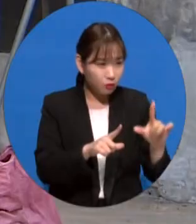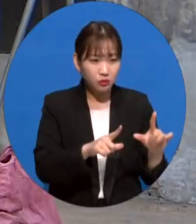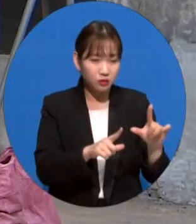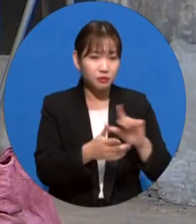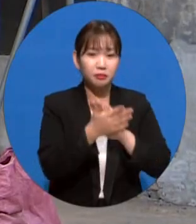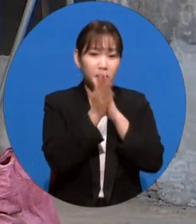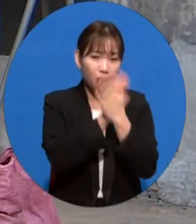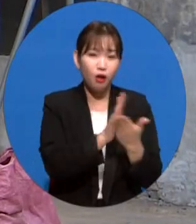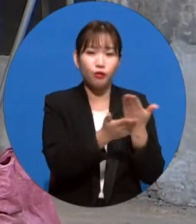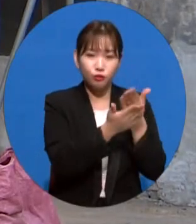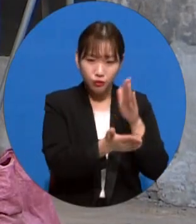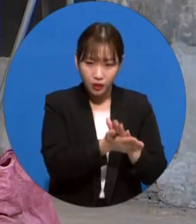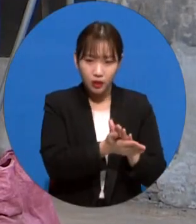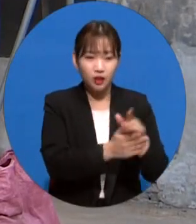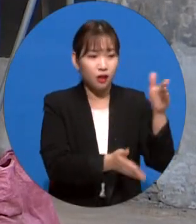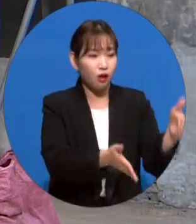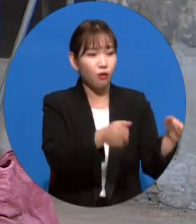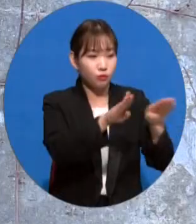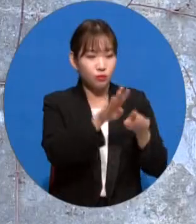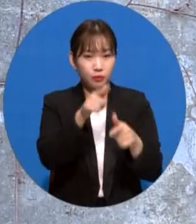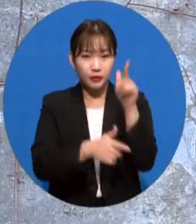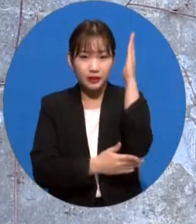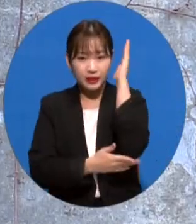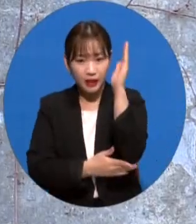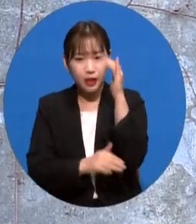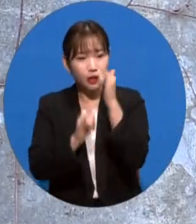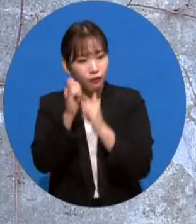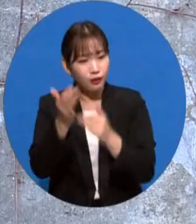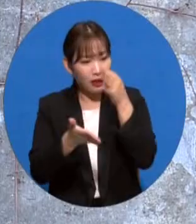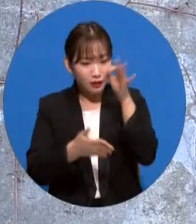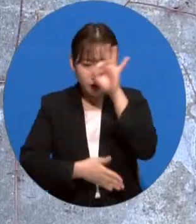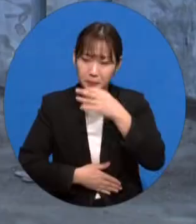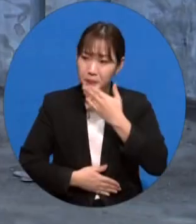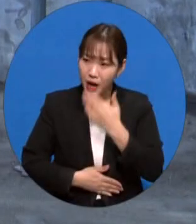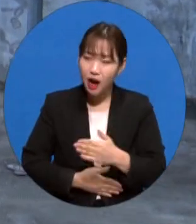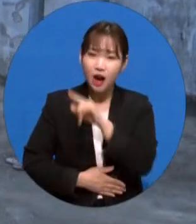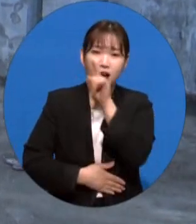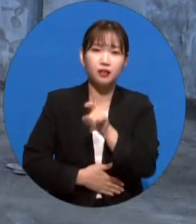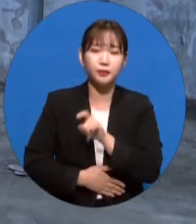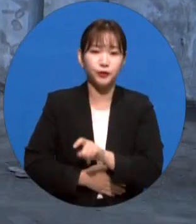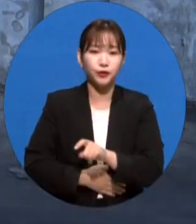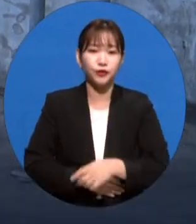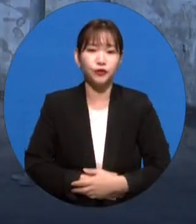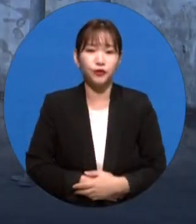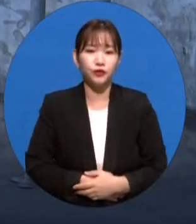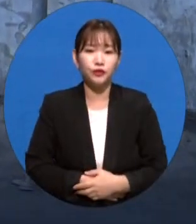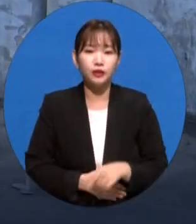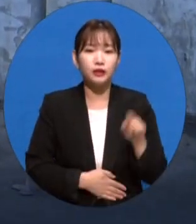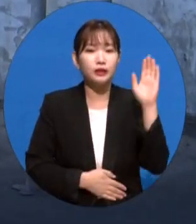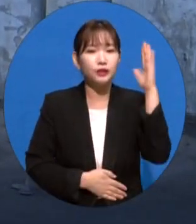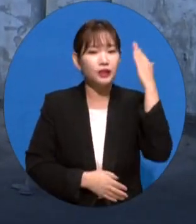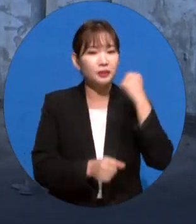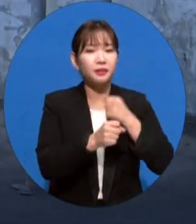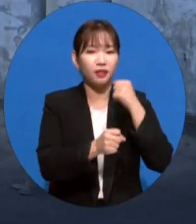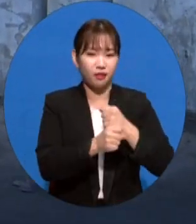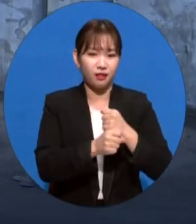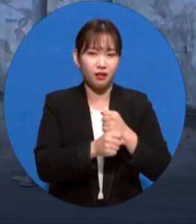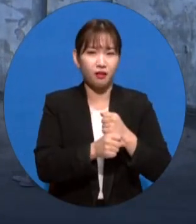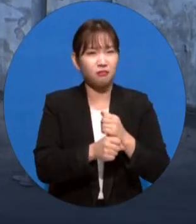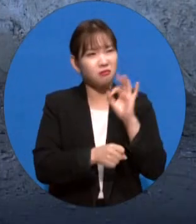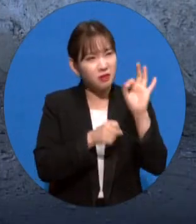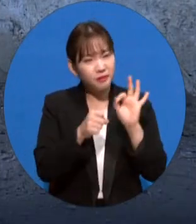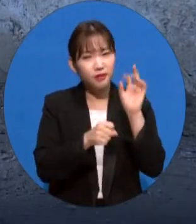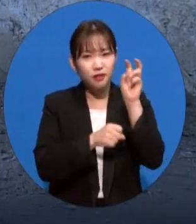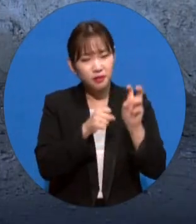건물에 목포시가 말하는 역사적 가치가 있는지 의문입니다. 이거는 최근에 만들어진 거. 네. 제가